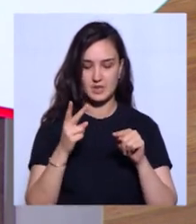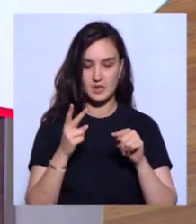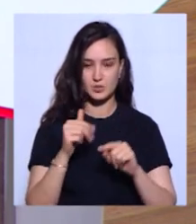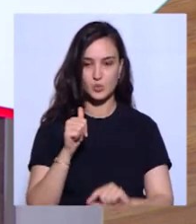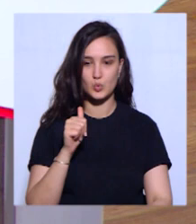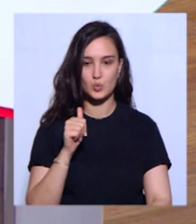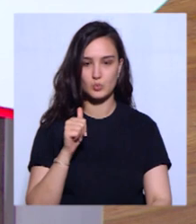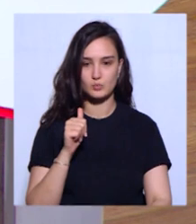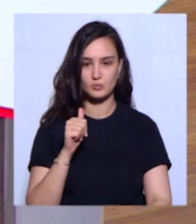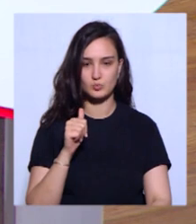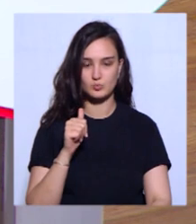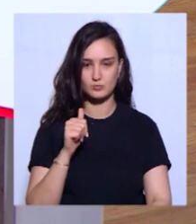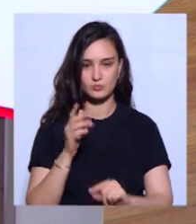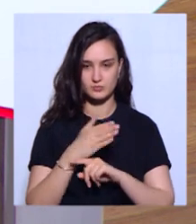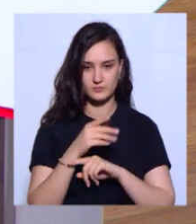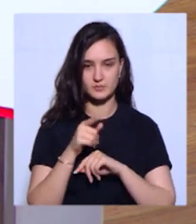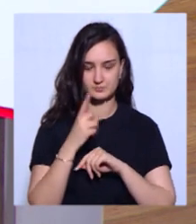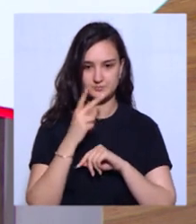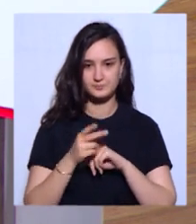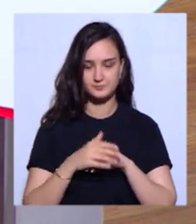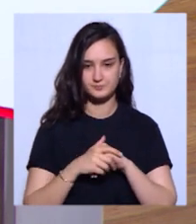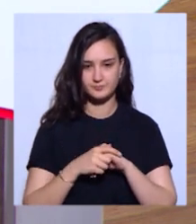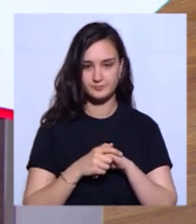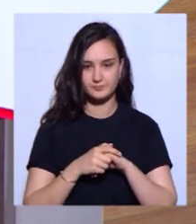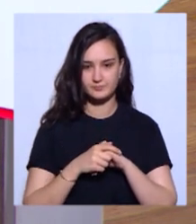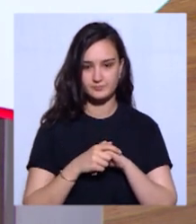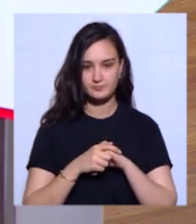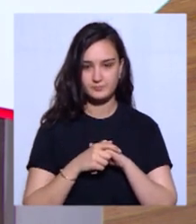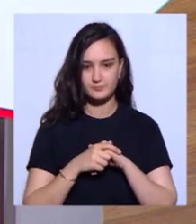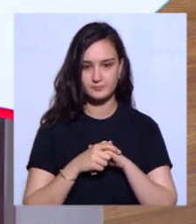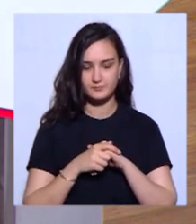თევზი ჩვენი მეტაროსველია.